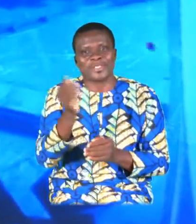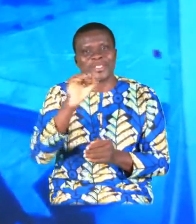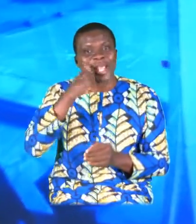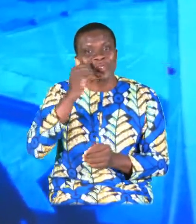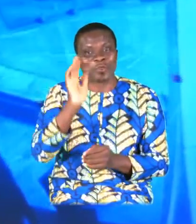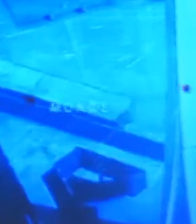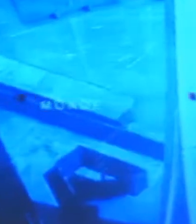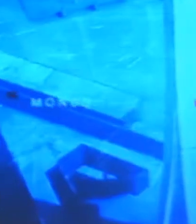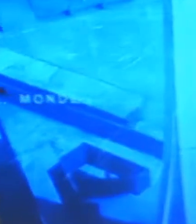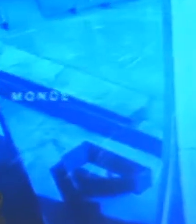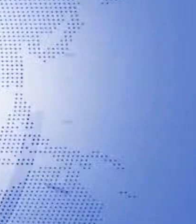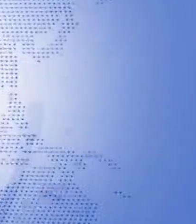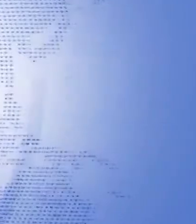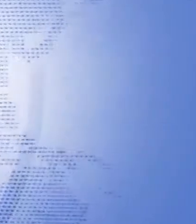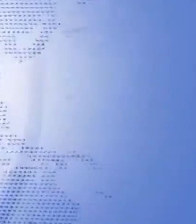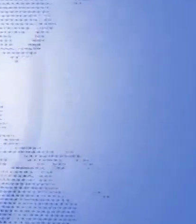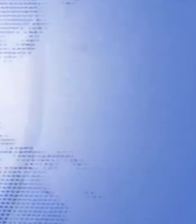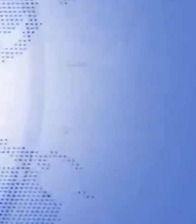demain.